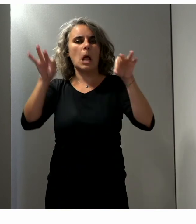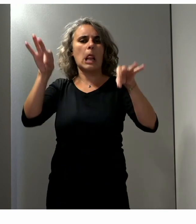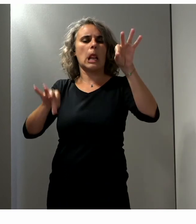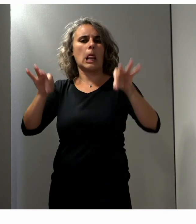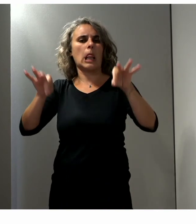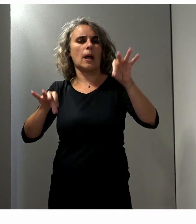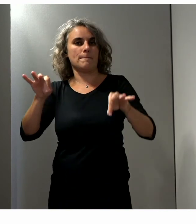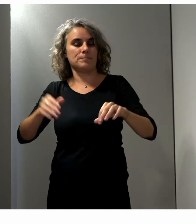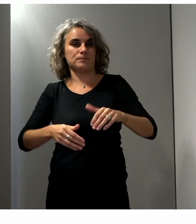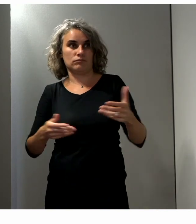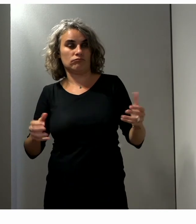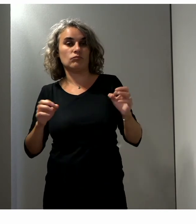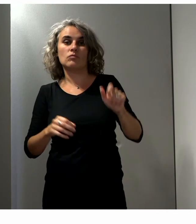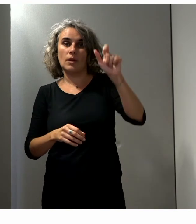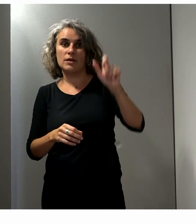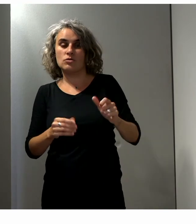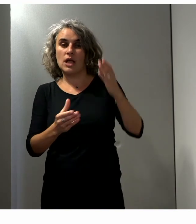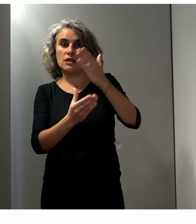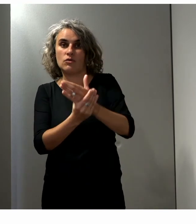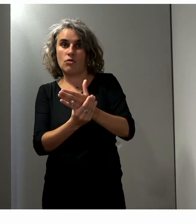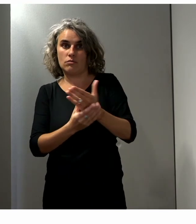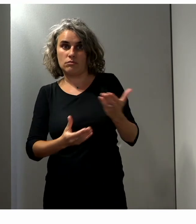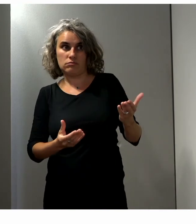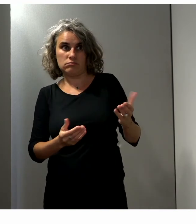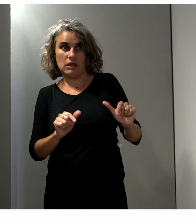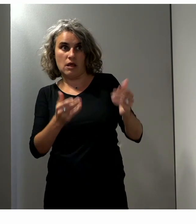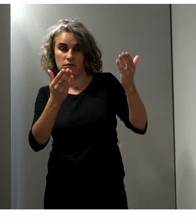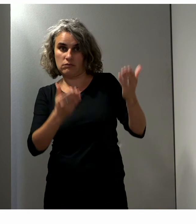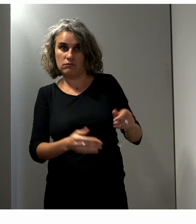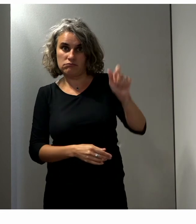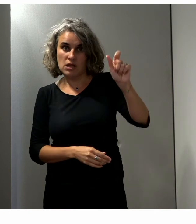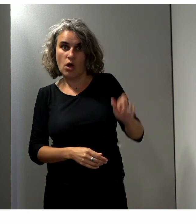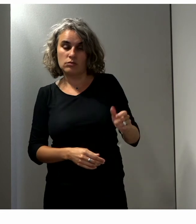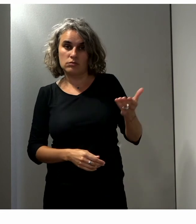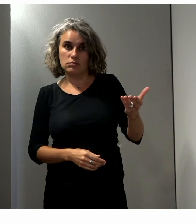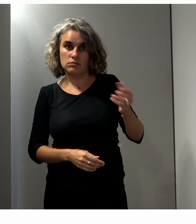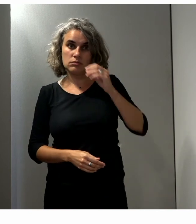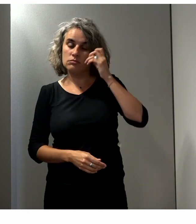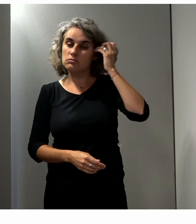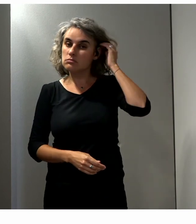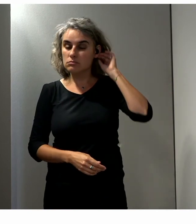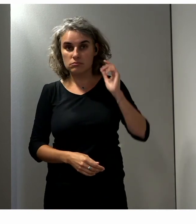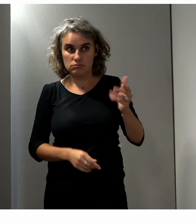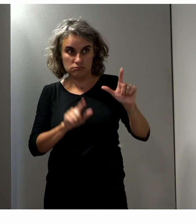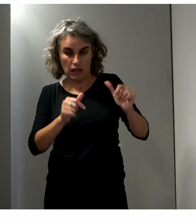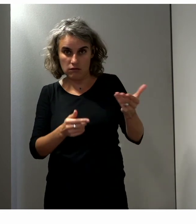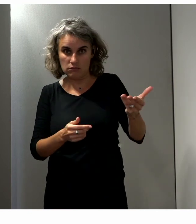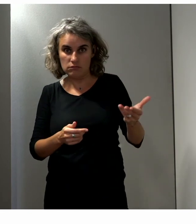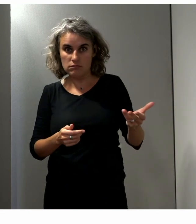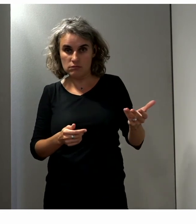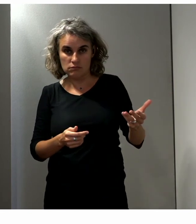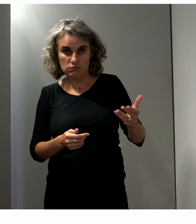l'information. Il y avait un intervenant qui était là pour permettre voilà, que tout le monde puisse avoir